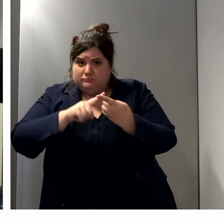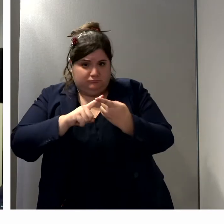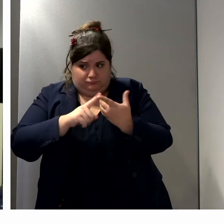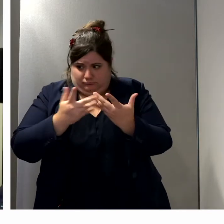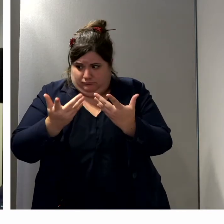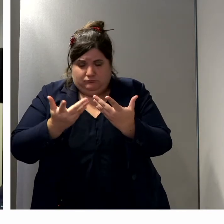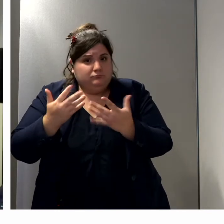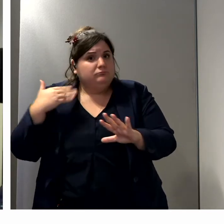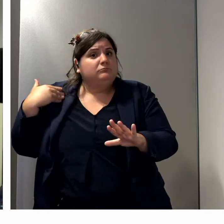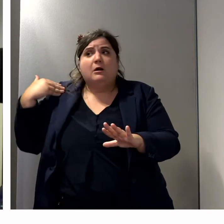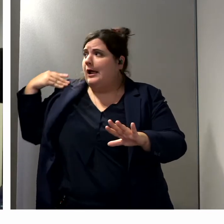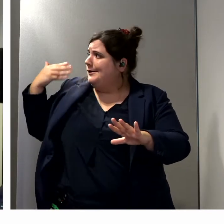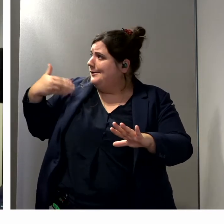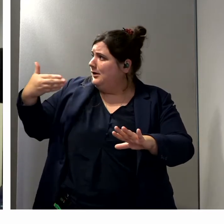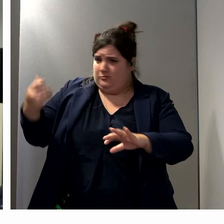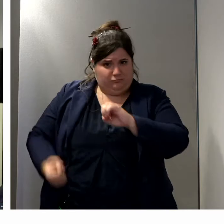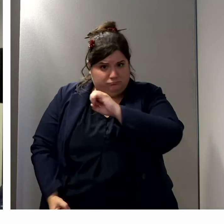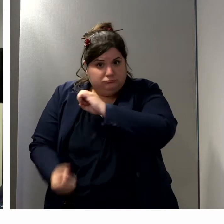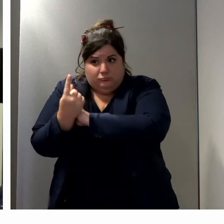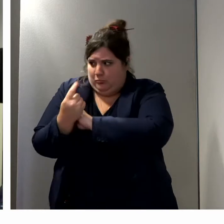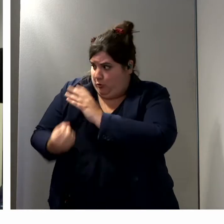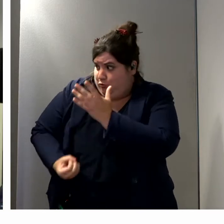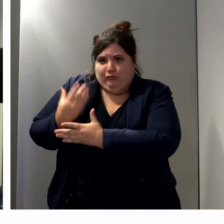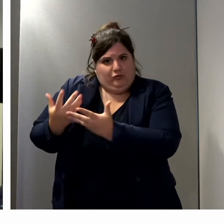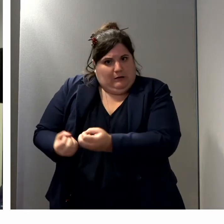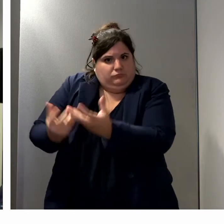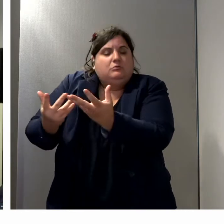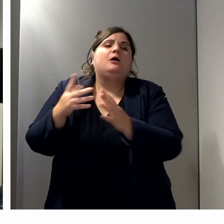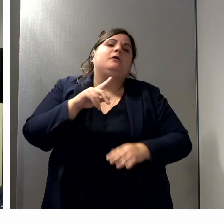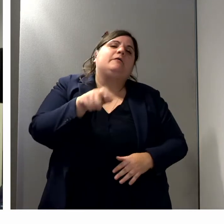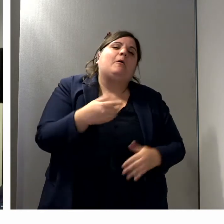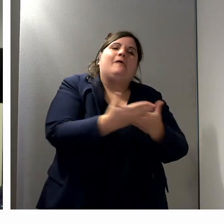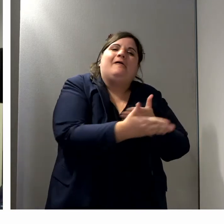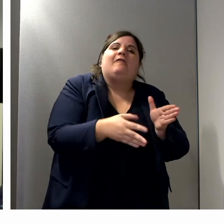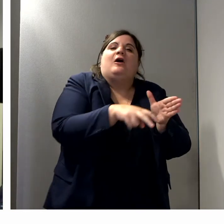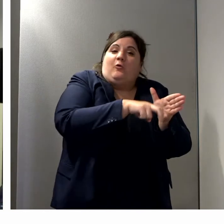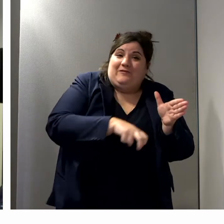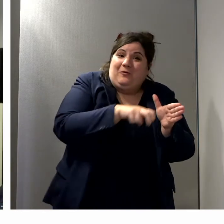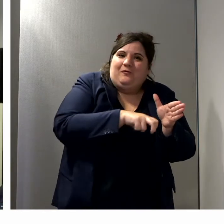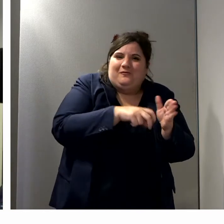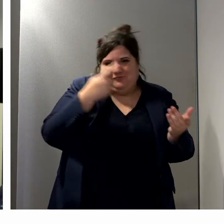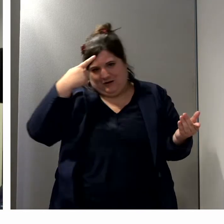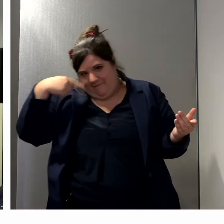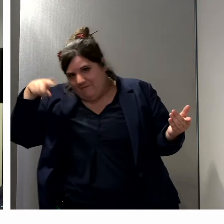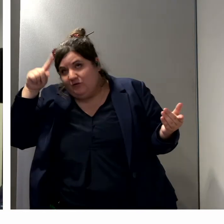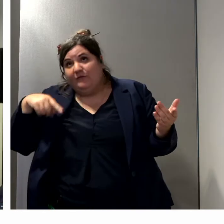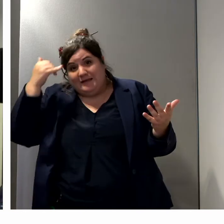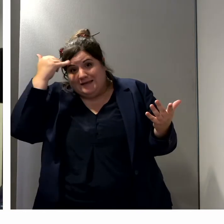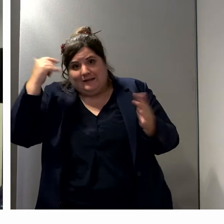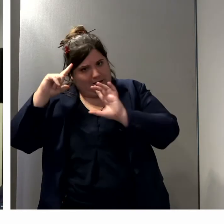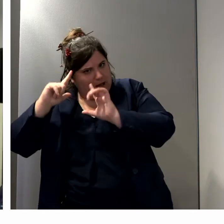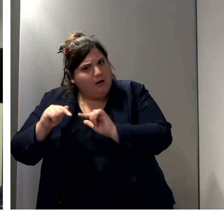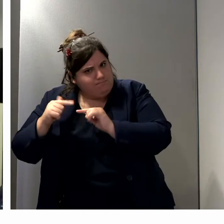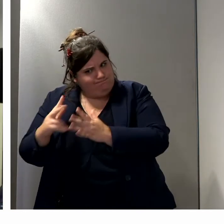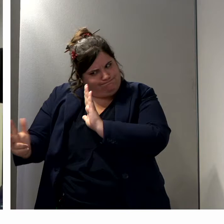nouvelles activités. Une partie d'entre elles devait naître avant le confinement. Enfin, le principe d'activité